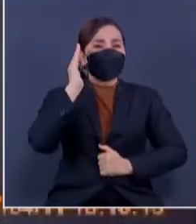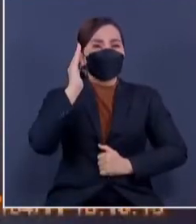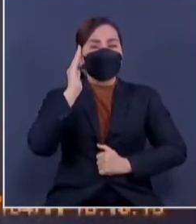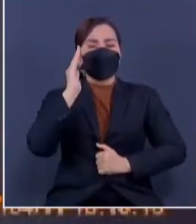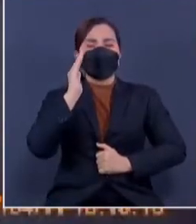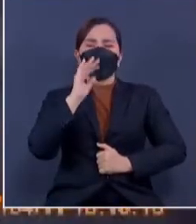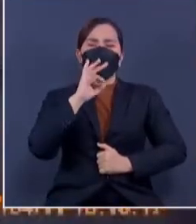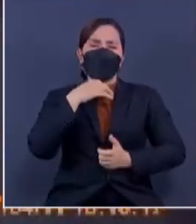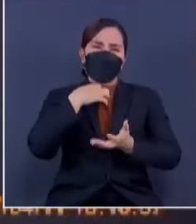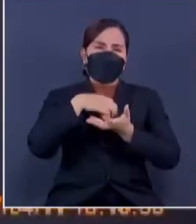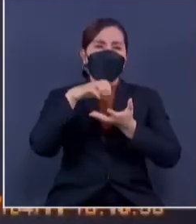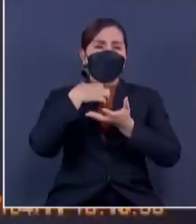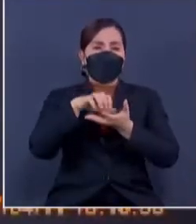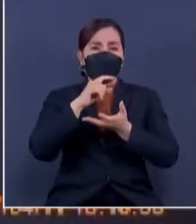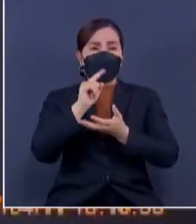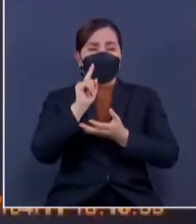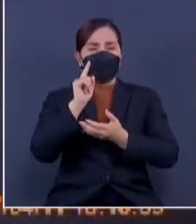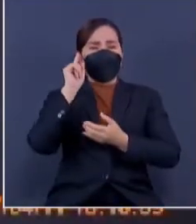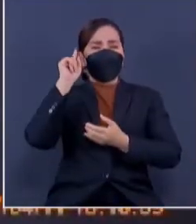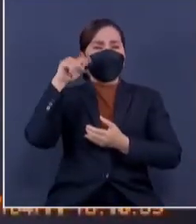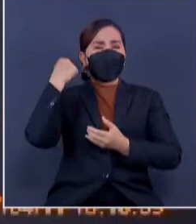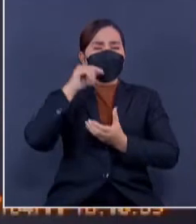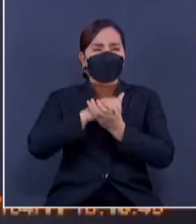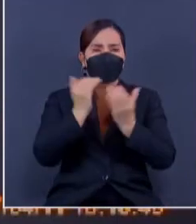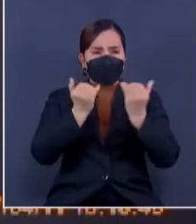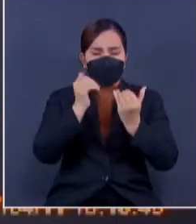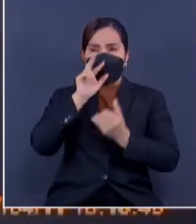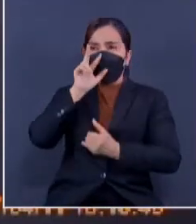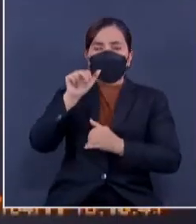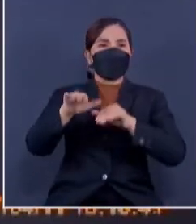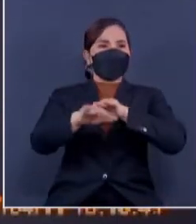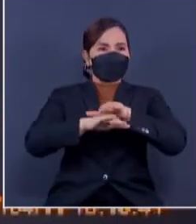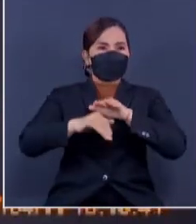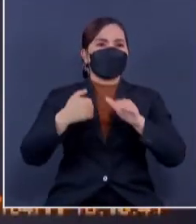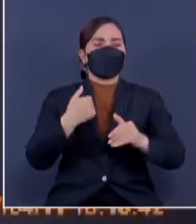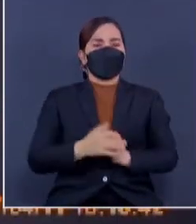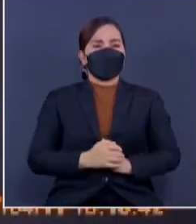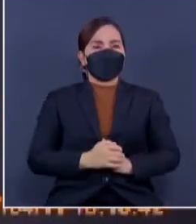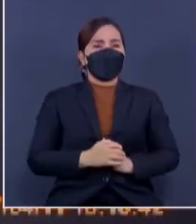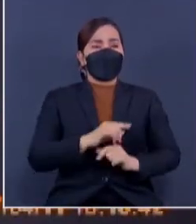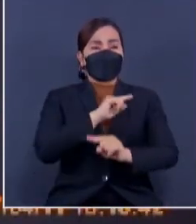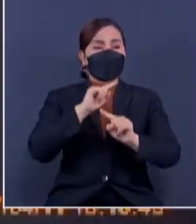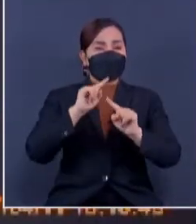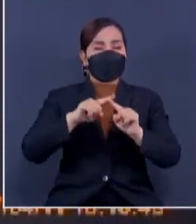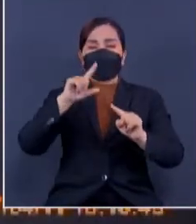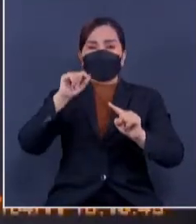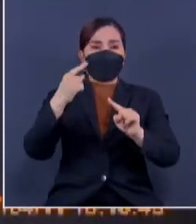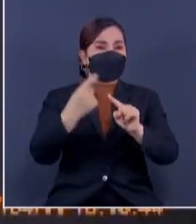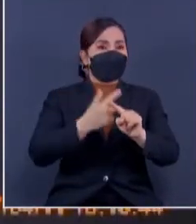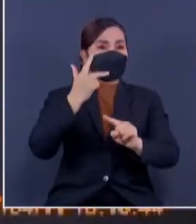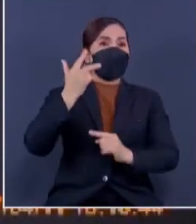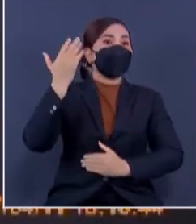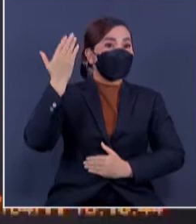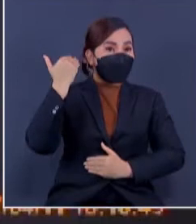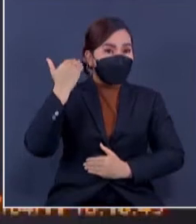หเหตุการณ์ในวันนั้นเกิดขึ้นต่อหน้าต่อตาภรรยาและลูกที่อยู่บนรถด้วยเหตุการณ์เกิดขึ้นวันที่20มีนาคมที่ผ่